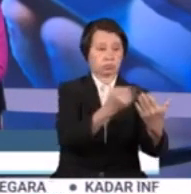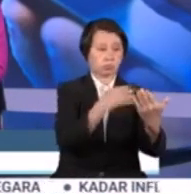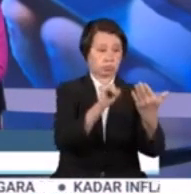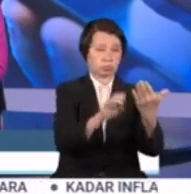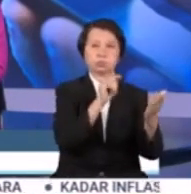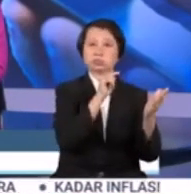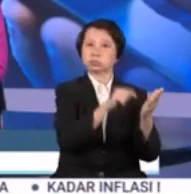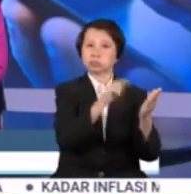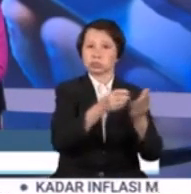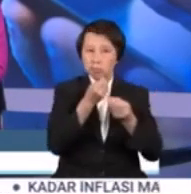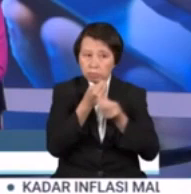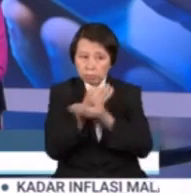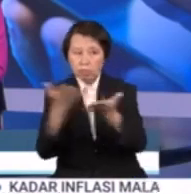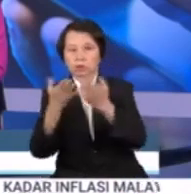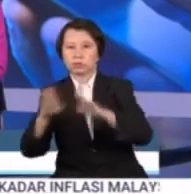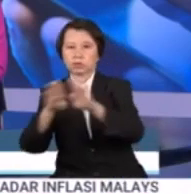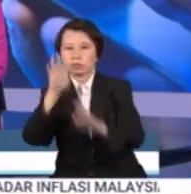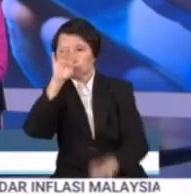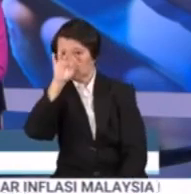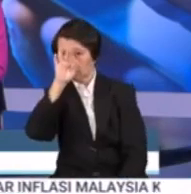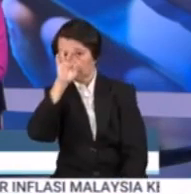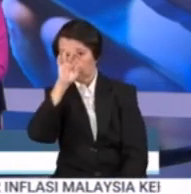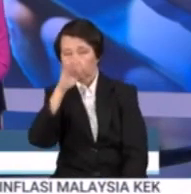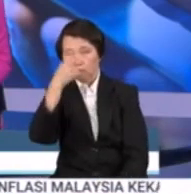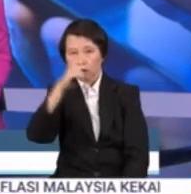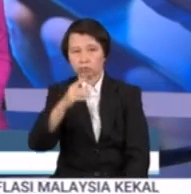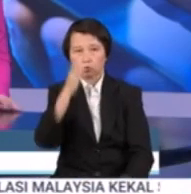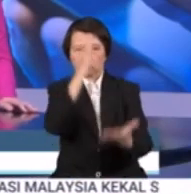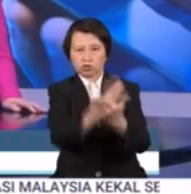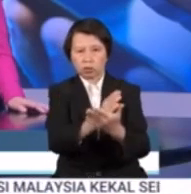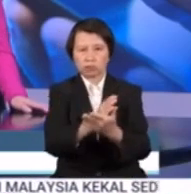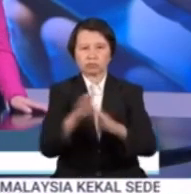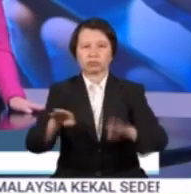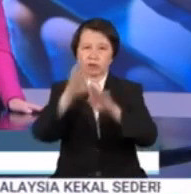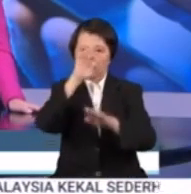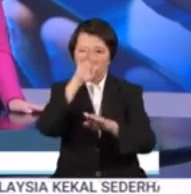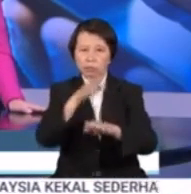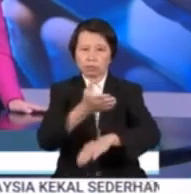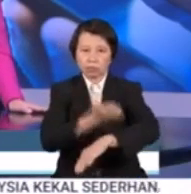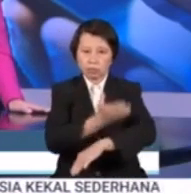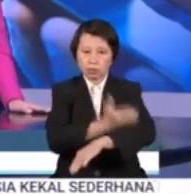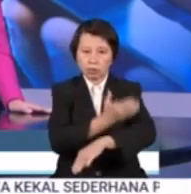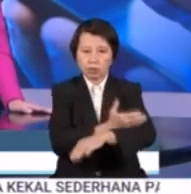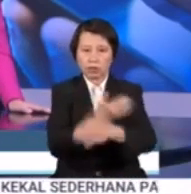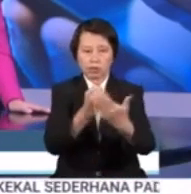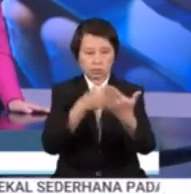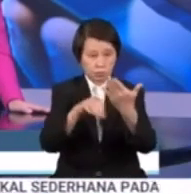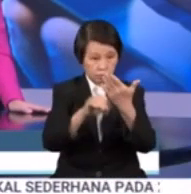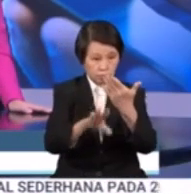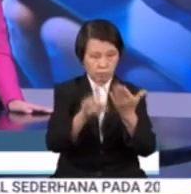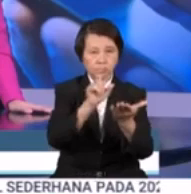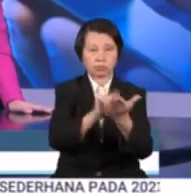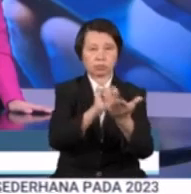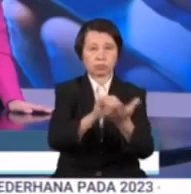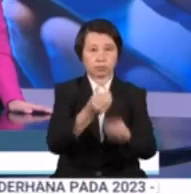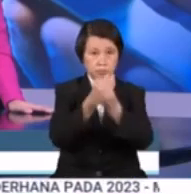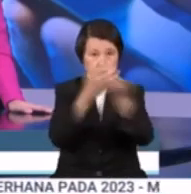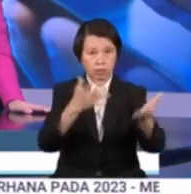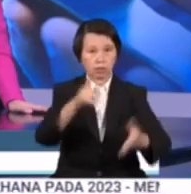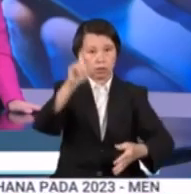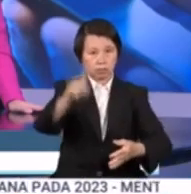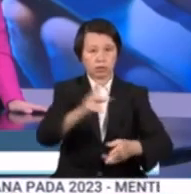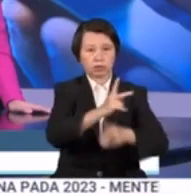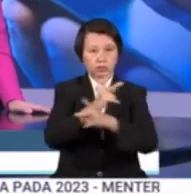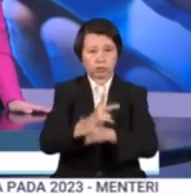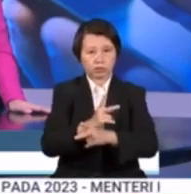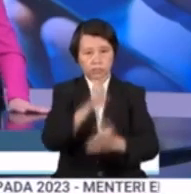jadi tempat penyebaran berita palsu. Bagi mengekang isu berkenaan, pemerkasaan literasi media dan maklumat harus